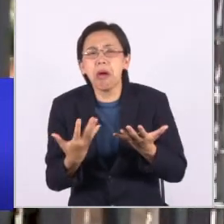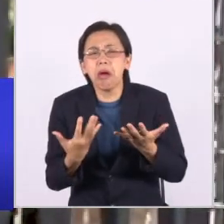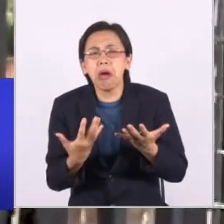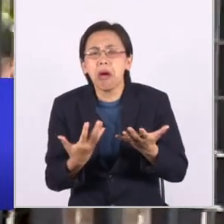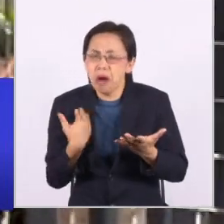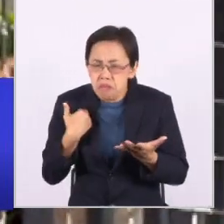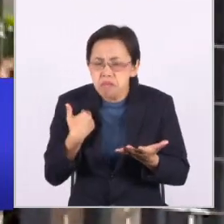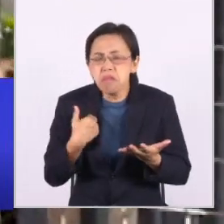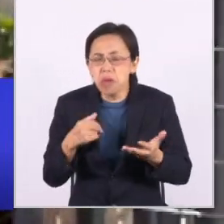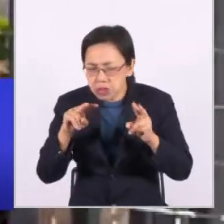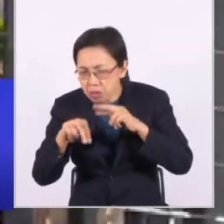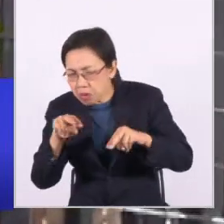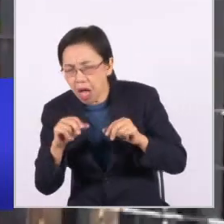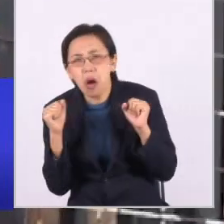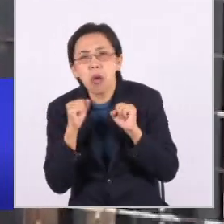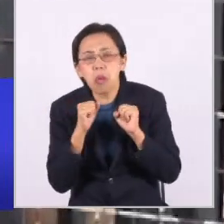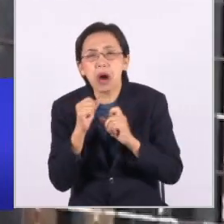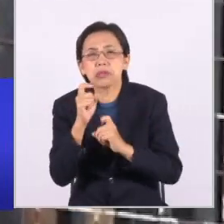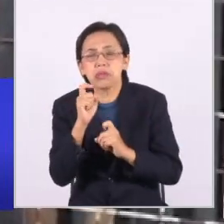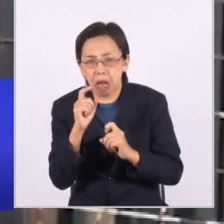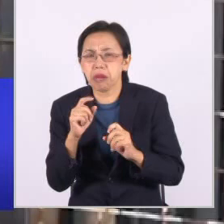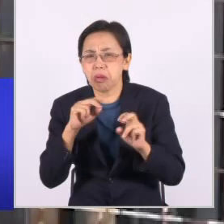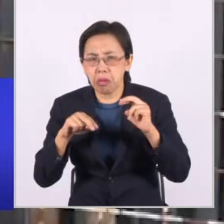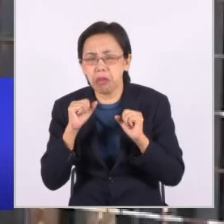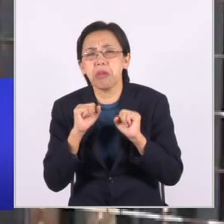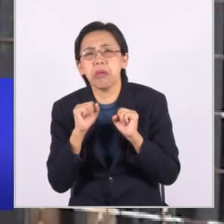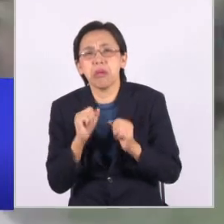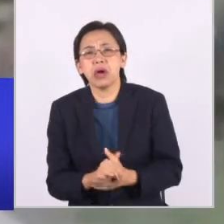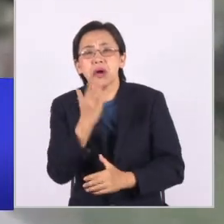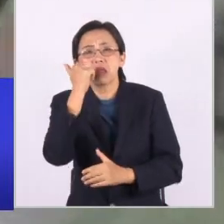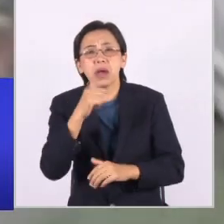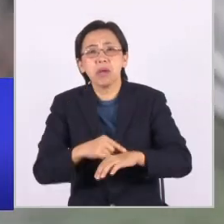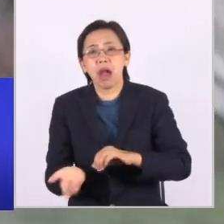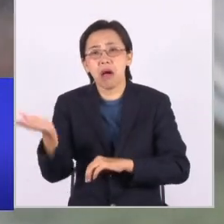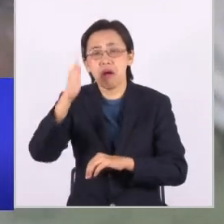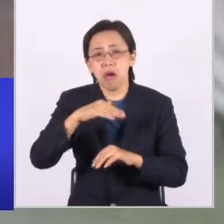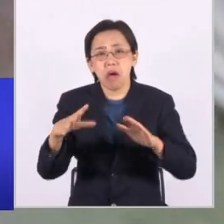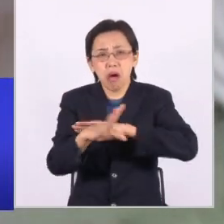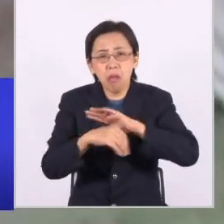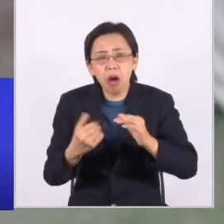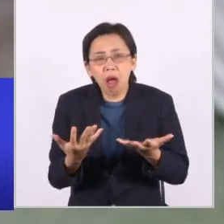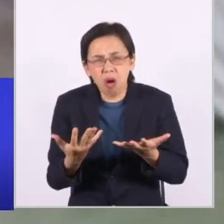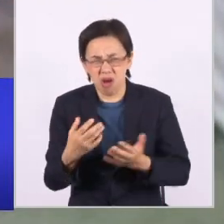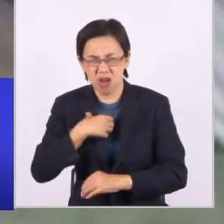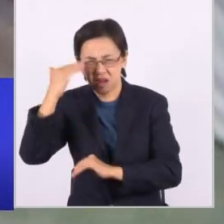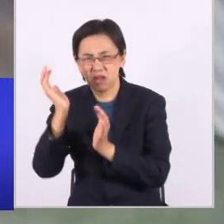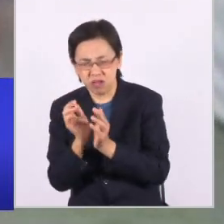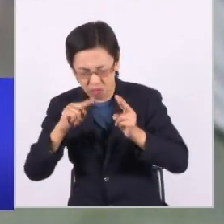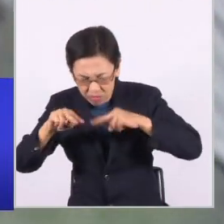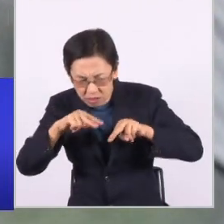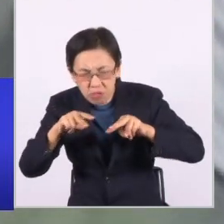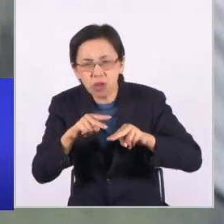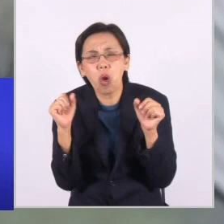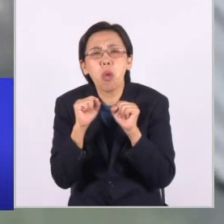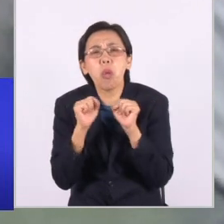เท่านั้นนะคุณผู้ชมคือเขากลัวว่าจะไม่ปลอดภัยอ่ะกลางวันแสกๆอยู่ยังกล้าขโมยต่อหน้าต่อตาได้แบบนี้เลยนะคะแล้วคนเฒ่าคนแก่อยู่บ้านนะเ